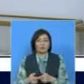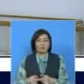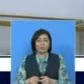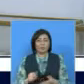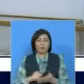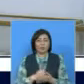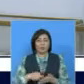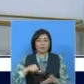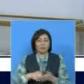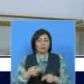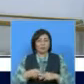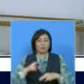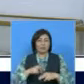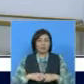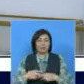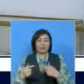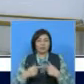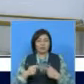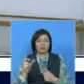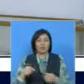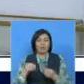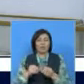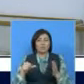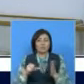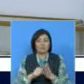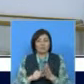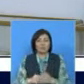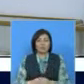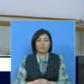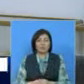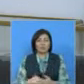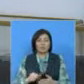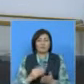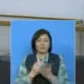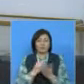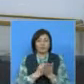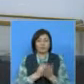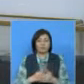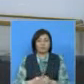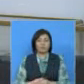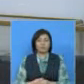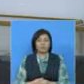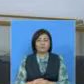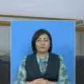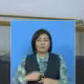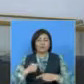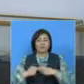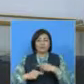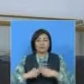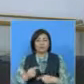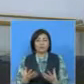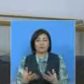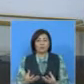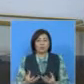есть по реабилитации, по репрессиям у нас 16 фондов. Составили список 16 фондов. Дальше,